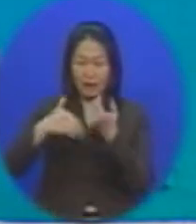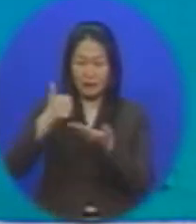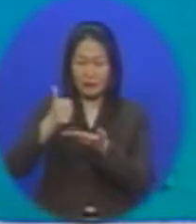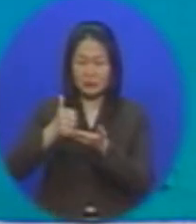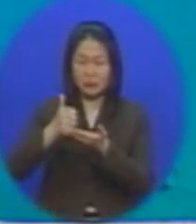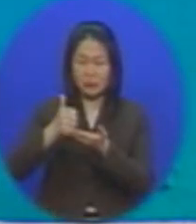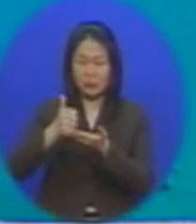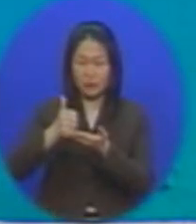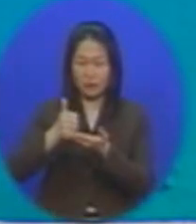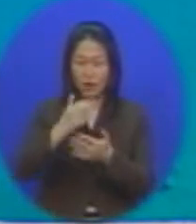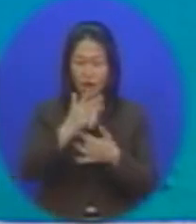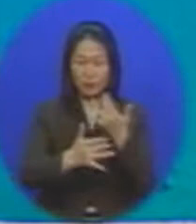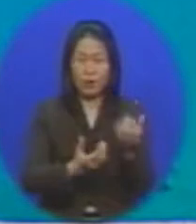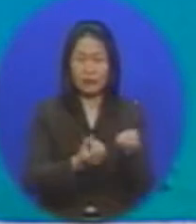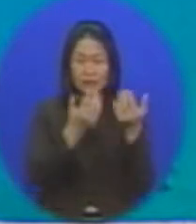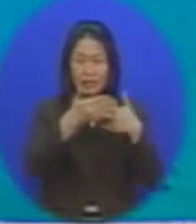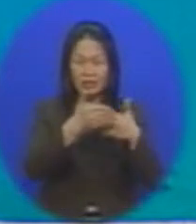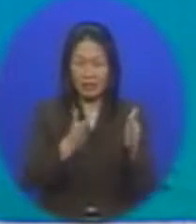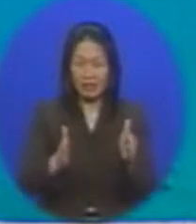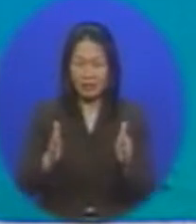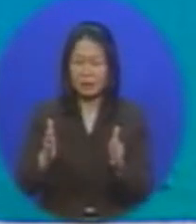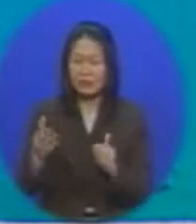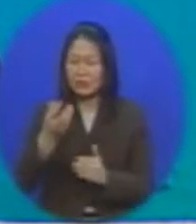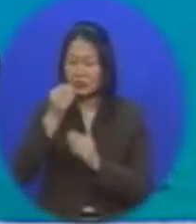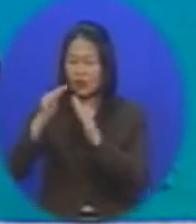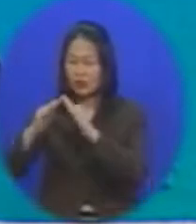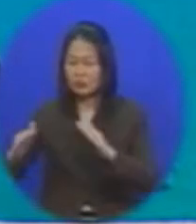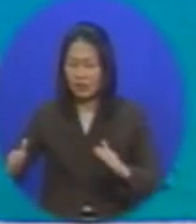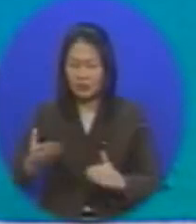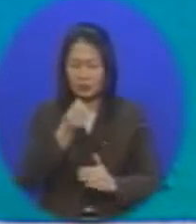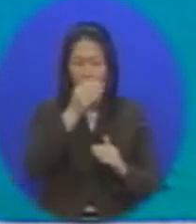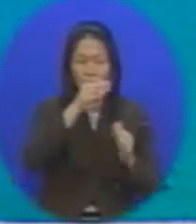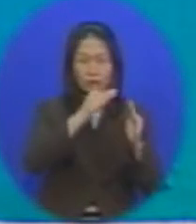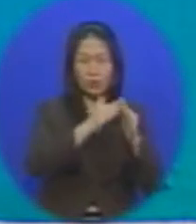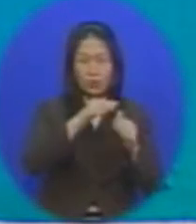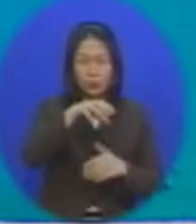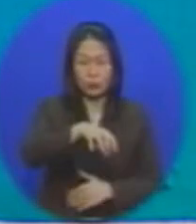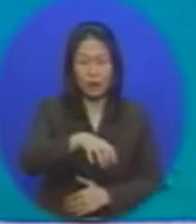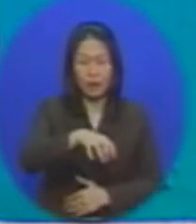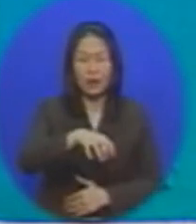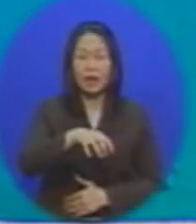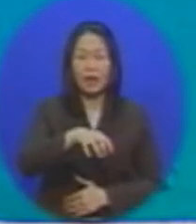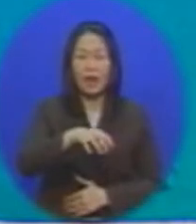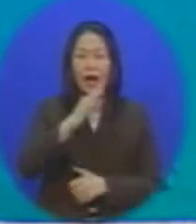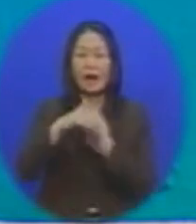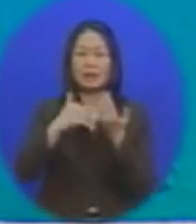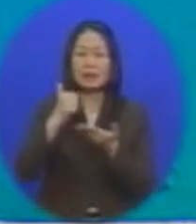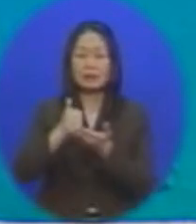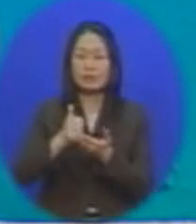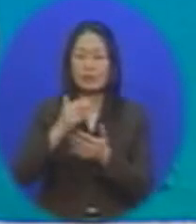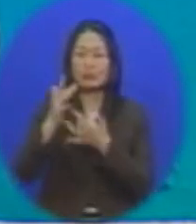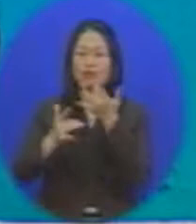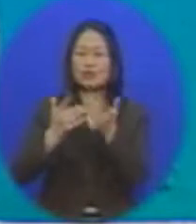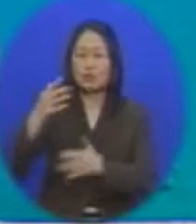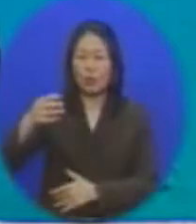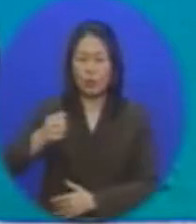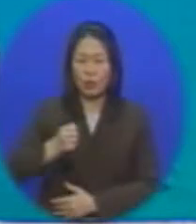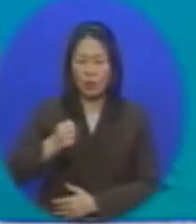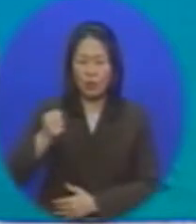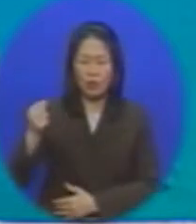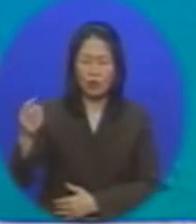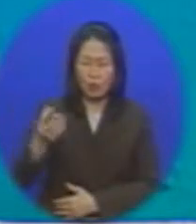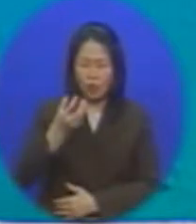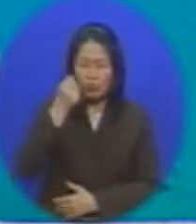번제단 이라든지 성막 이라든지 성전 같은 곳에 하나님이 불로 또 거룩한